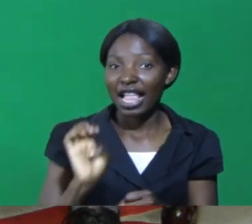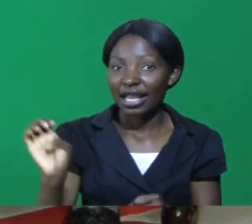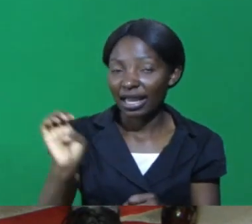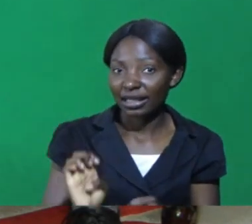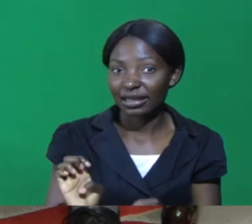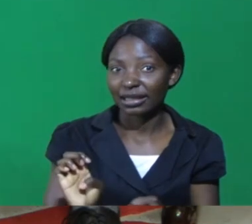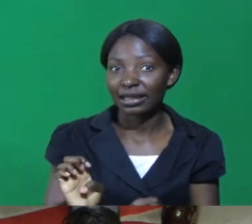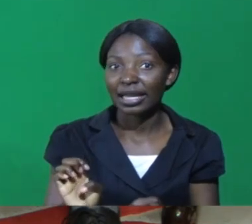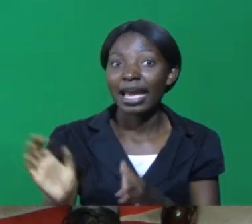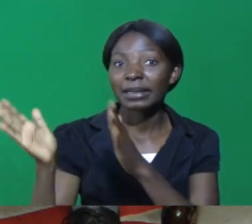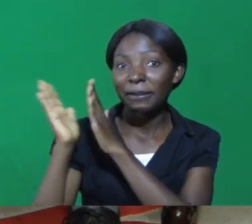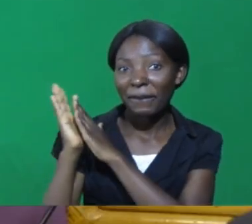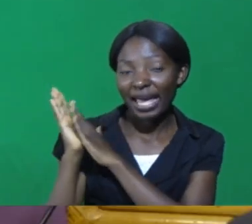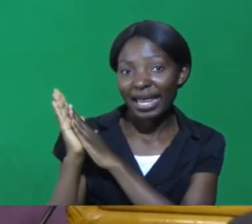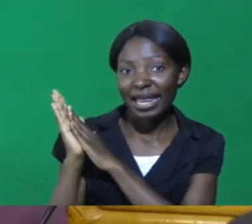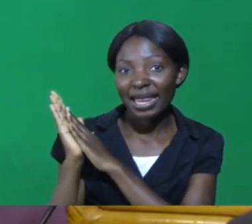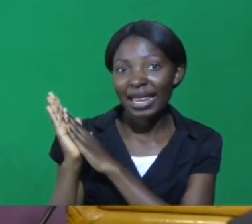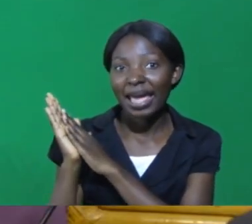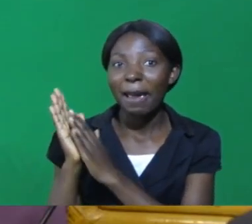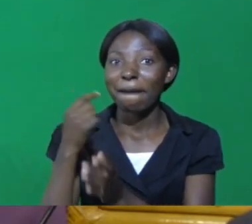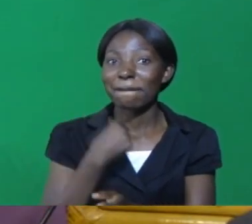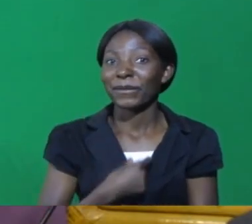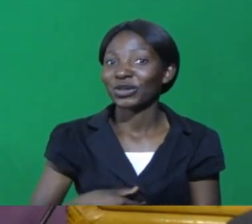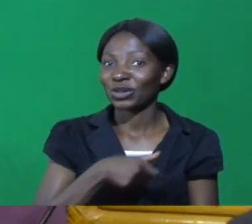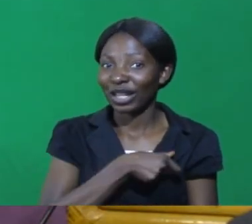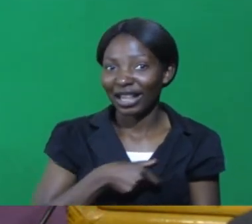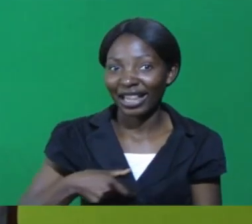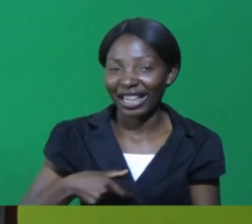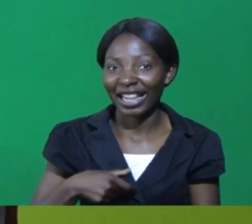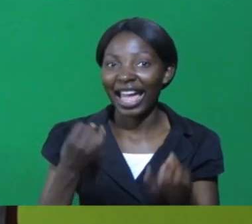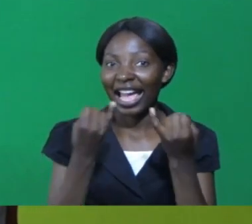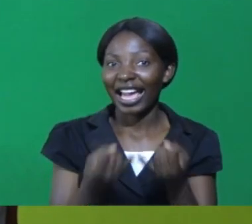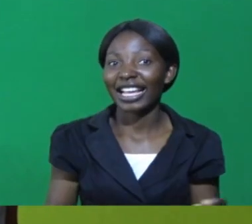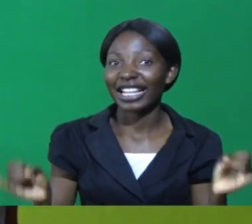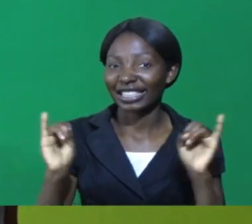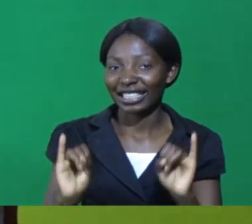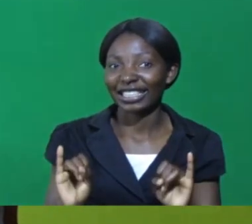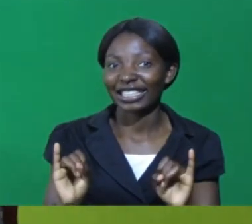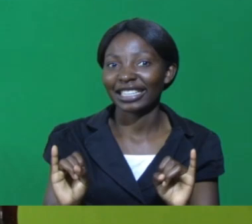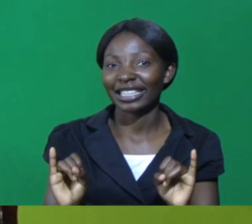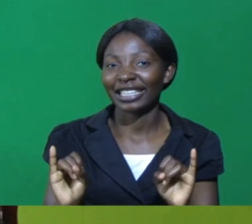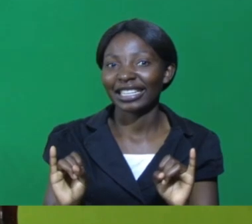England, Spain, Portugal, Italy,